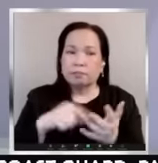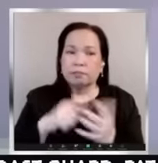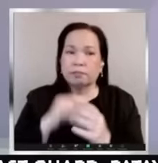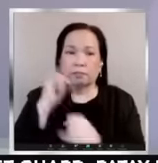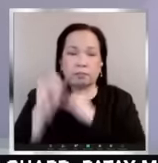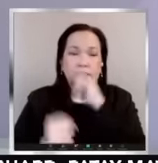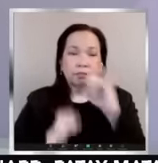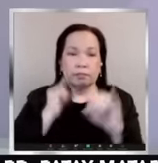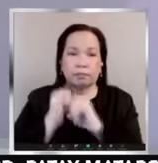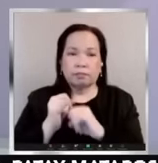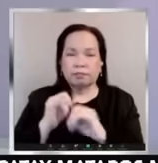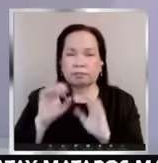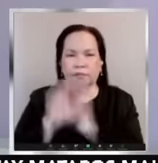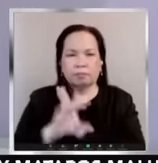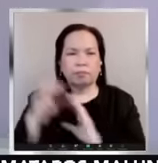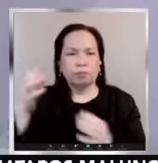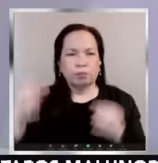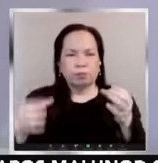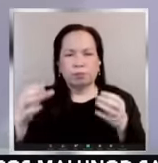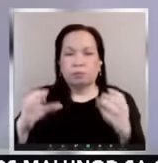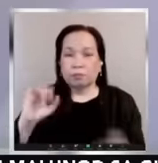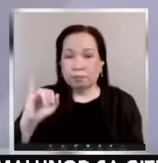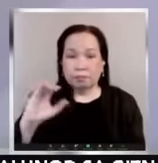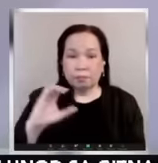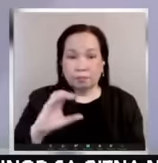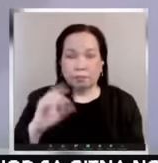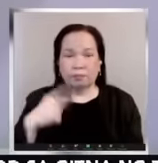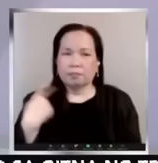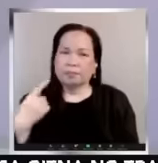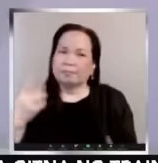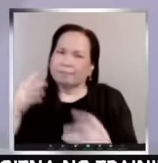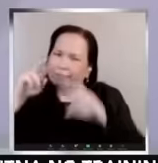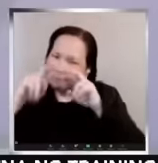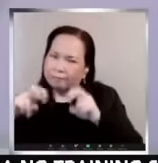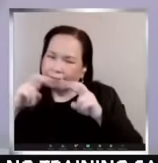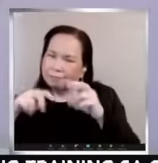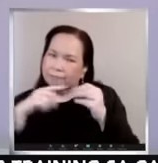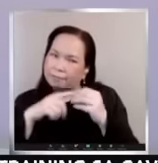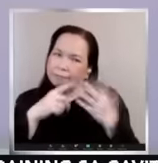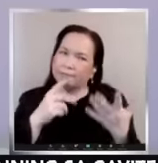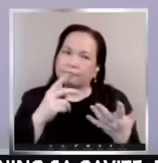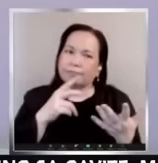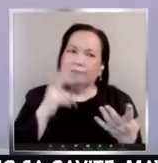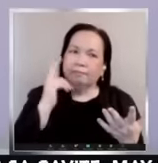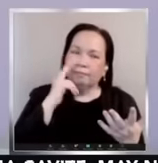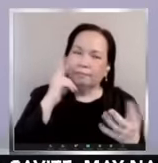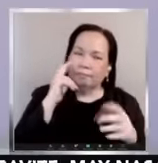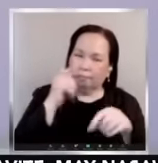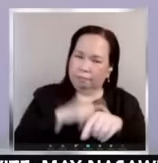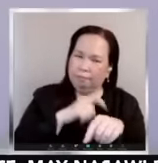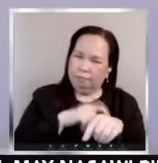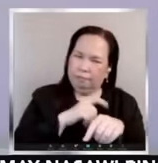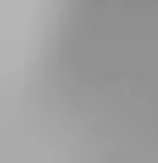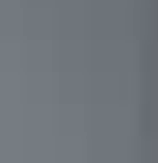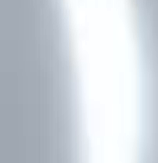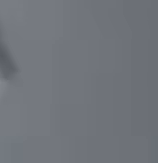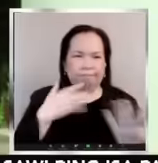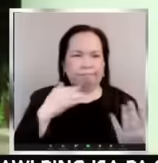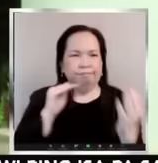sa investigasyon nito sa kampanya kontra droga ng Administrasyong Duterte. Nakatutok si Jonathan Andal.